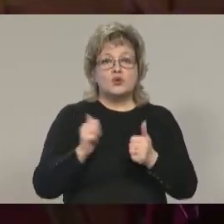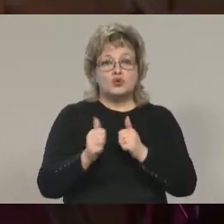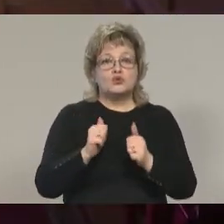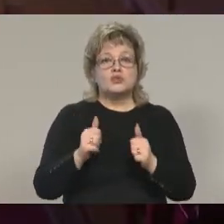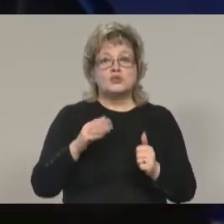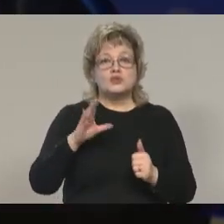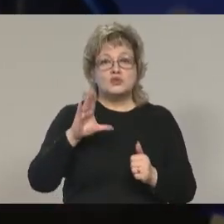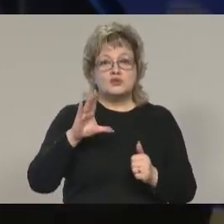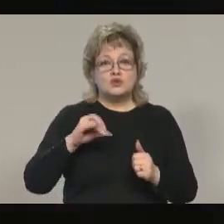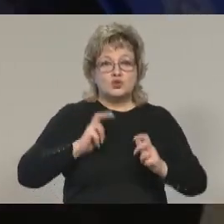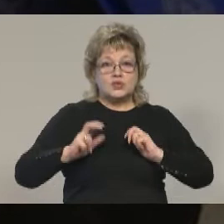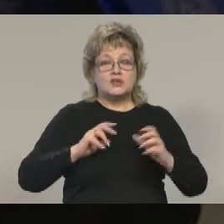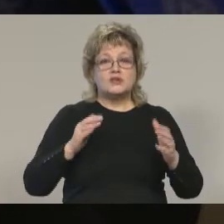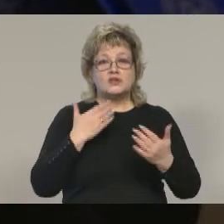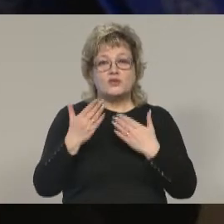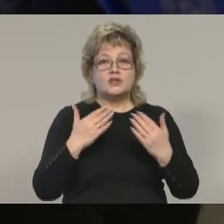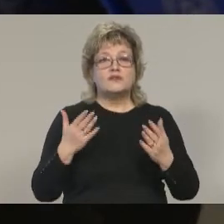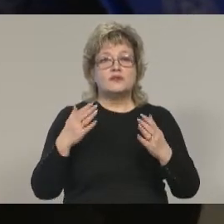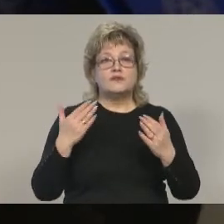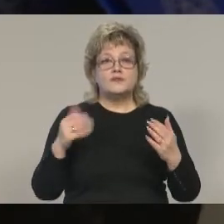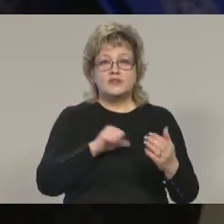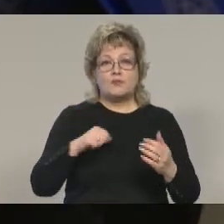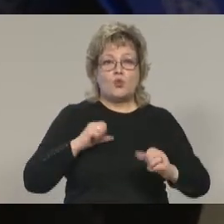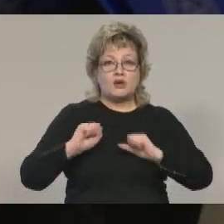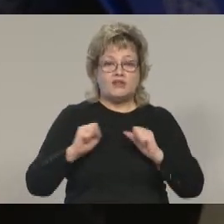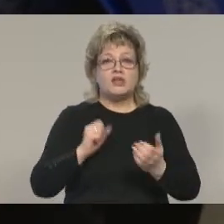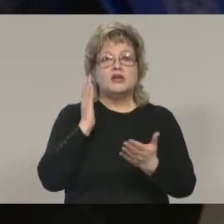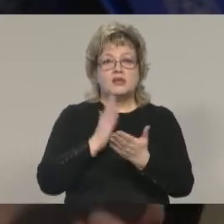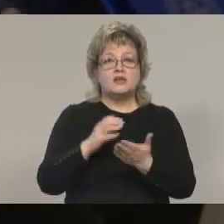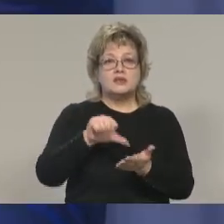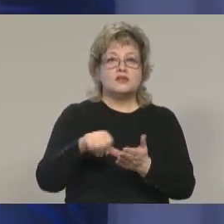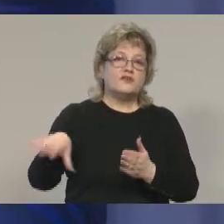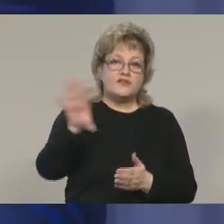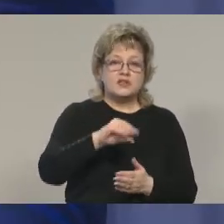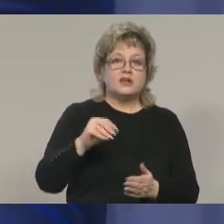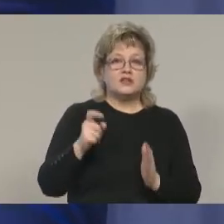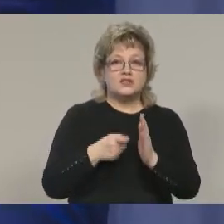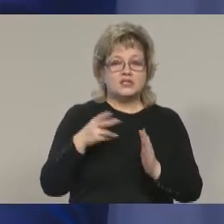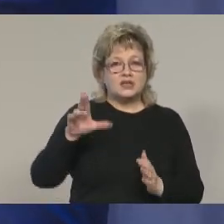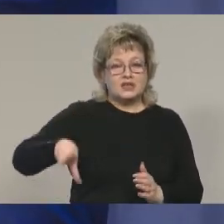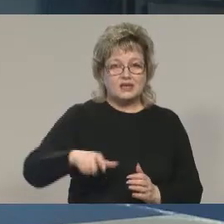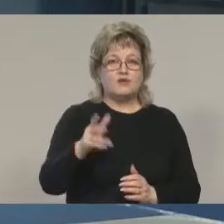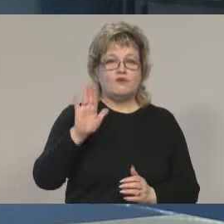конкурсе студсоветов 13 номинаций. Студенческое самоуправление есть сейчас практически во всех донских вузах.